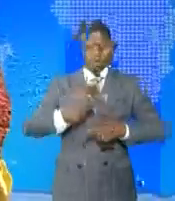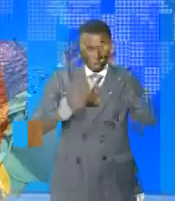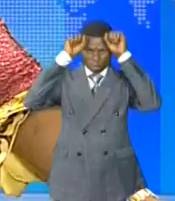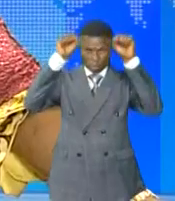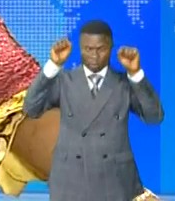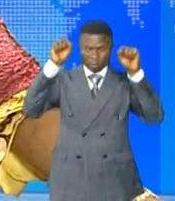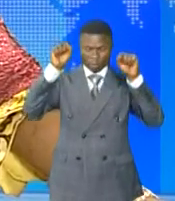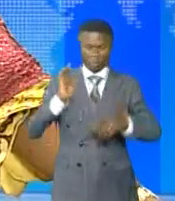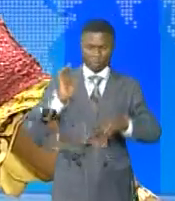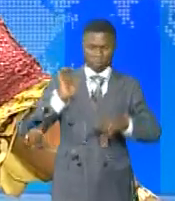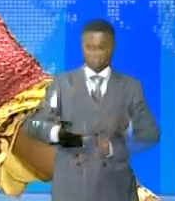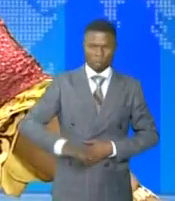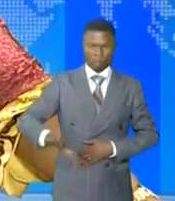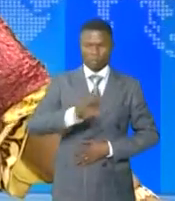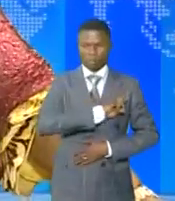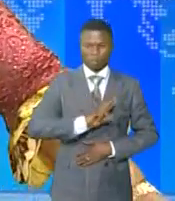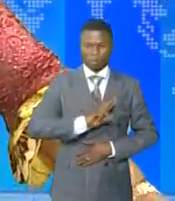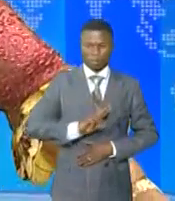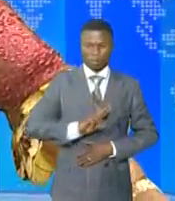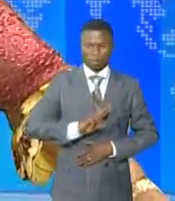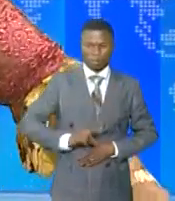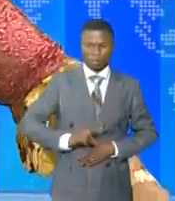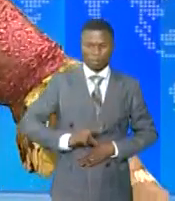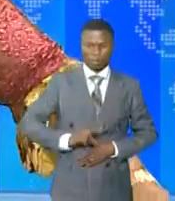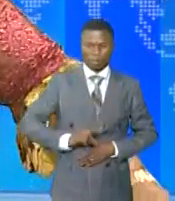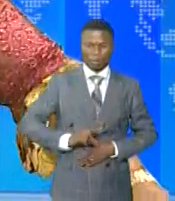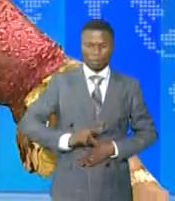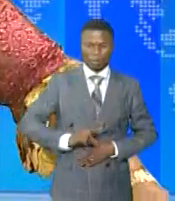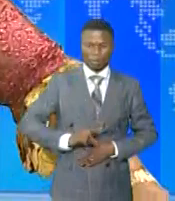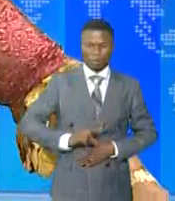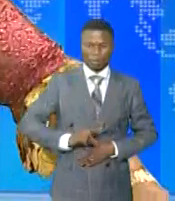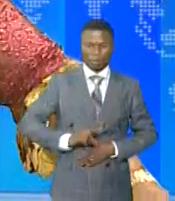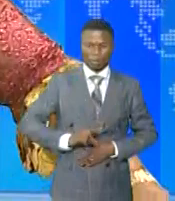de la République démocratique du Congo, six journées des